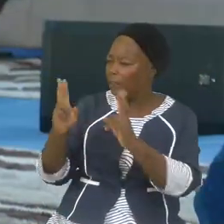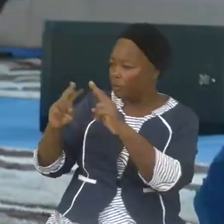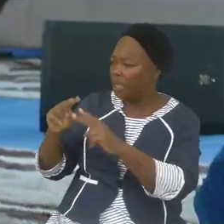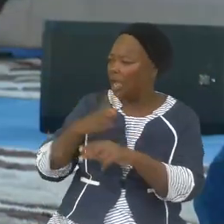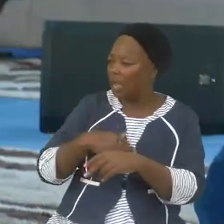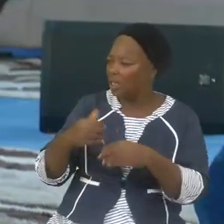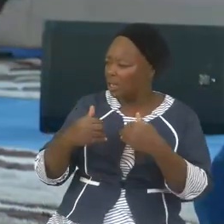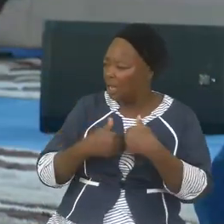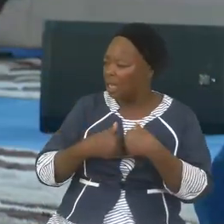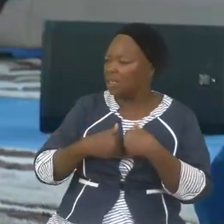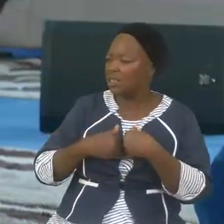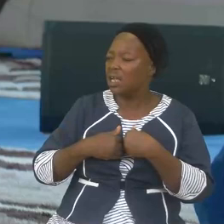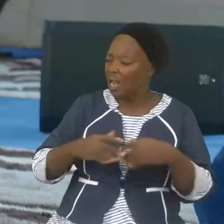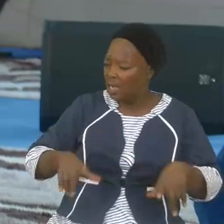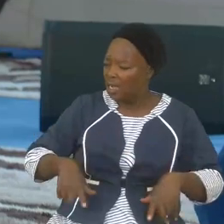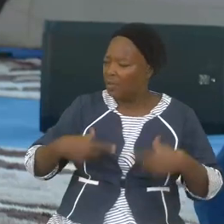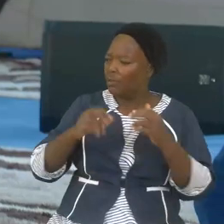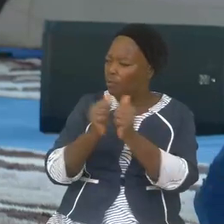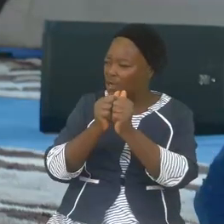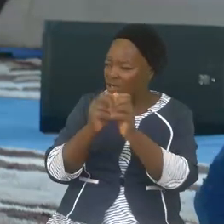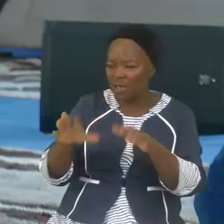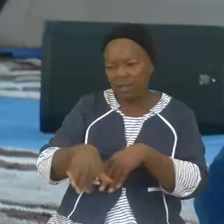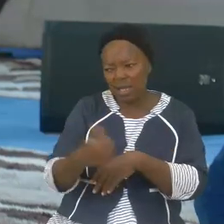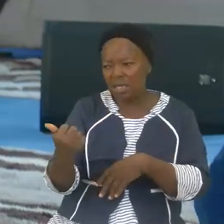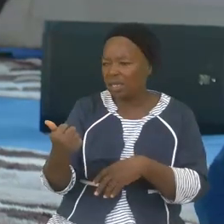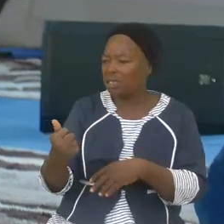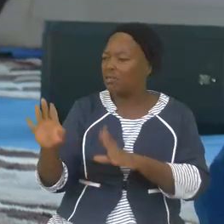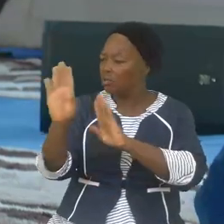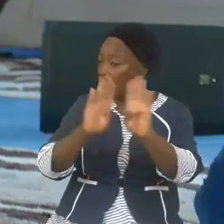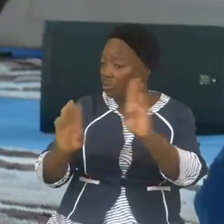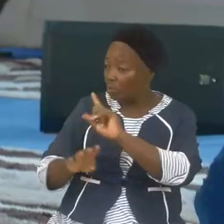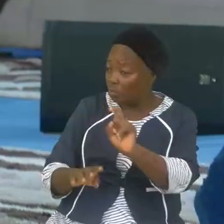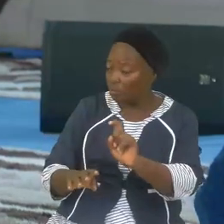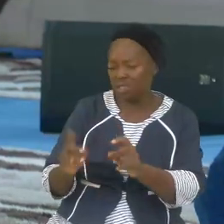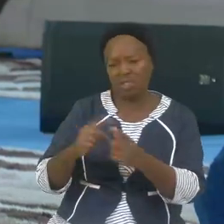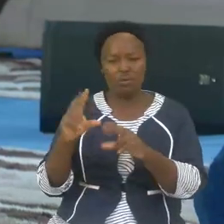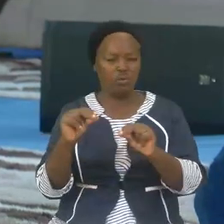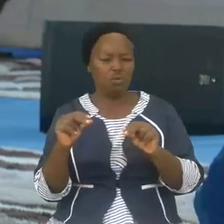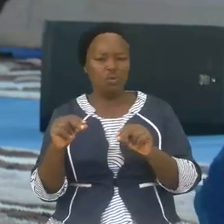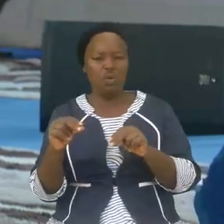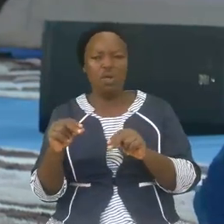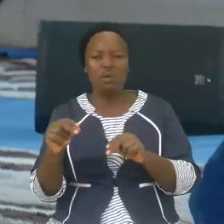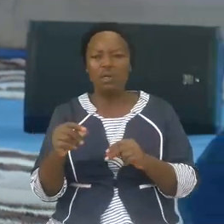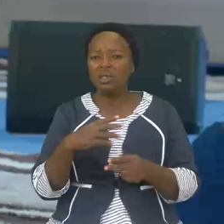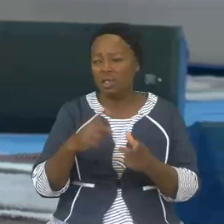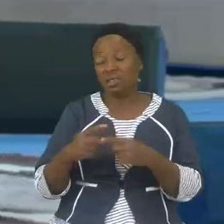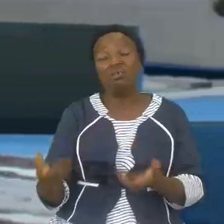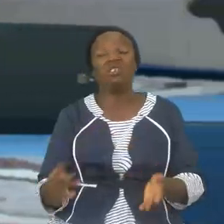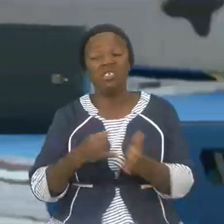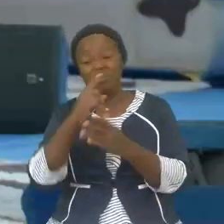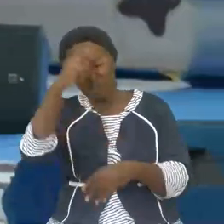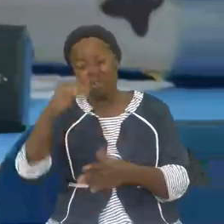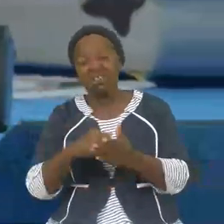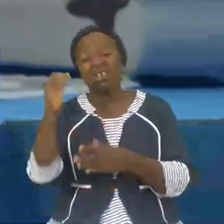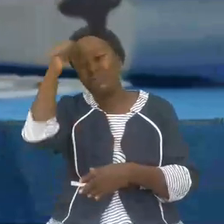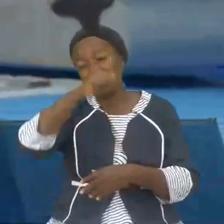cité qui ait pu vivre sans problème dans sa vie. Jusqu'à la fin, on dit, il n'y a personne. On dit que parce que c'est en